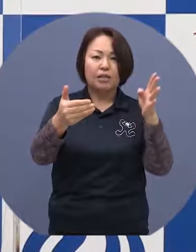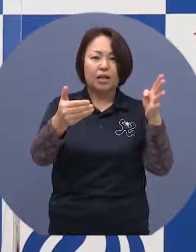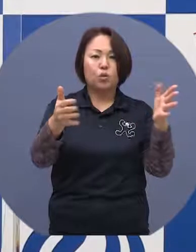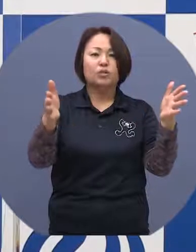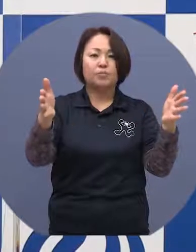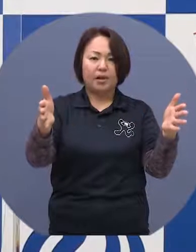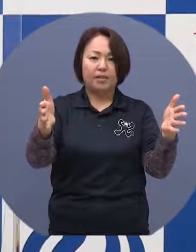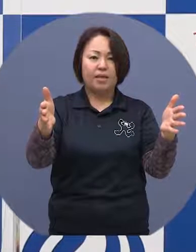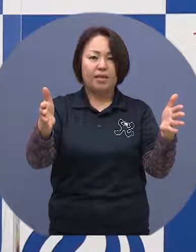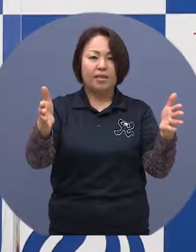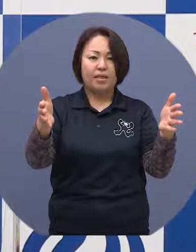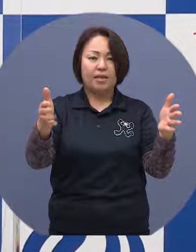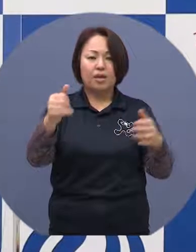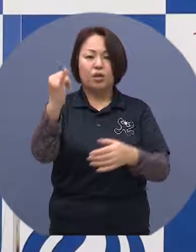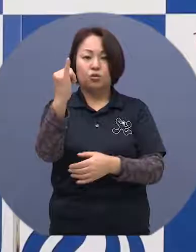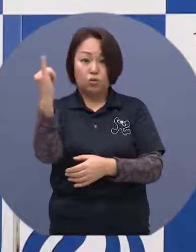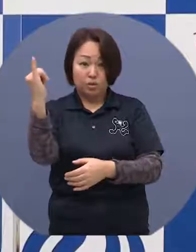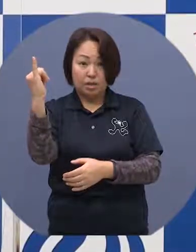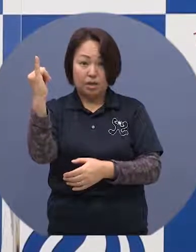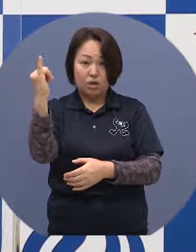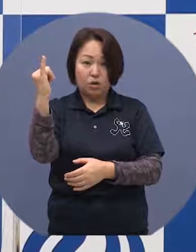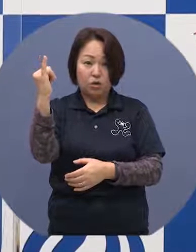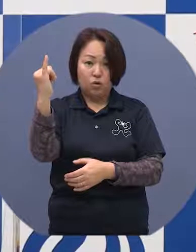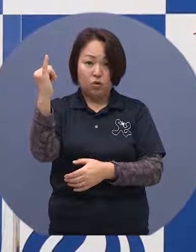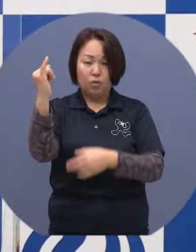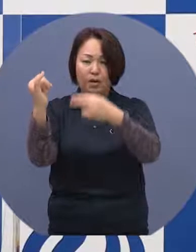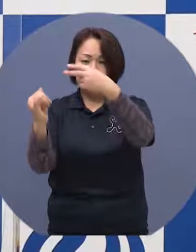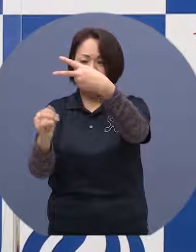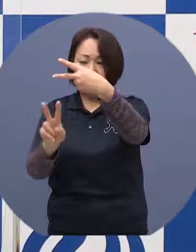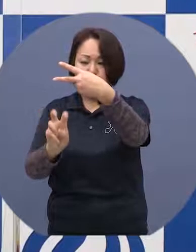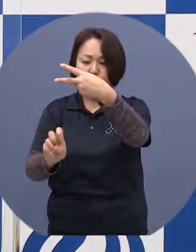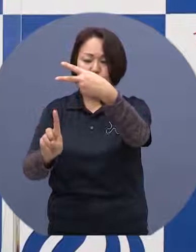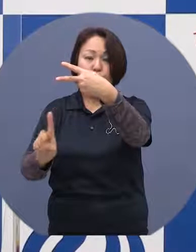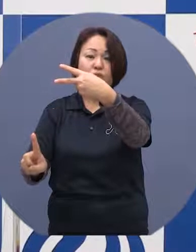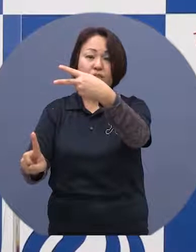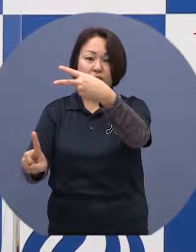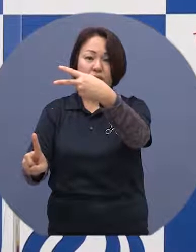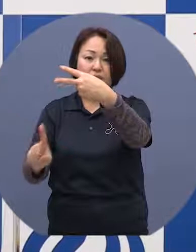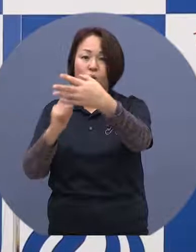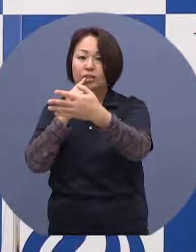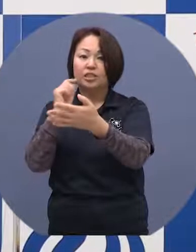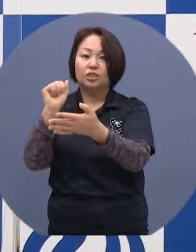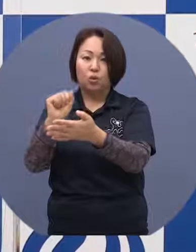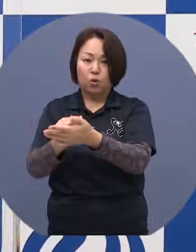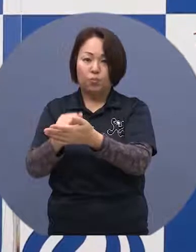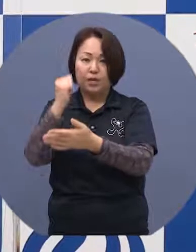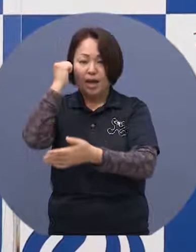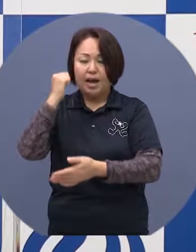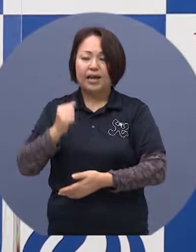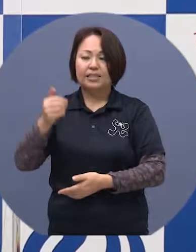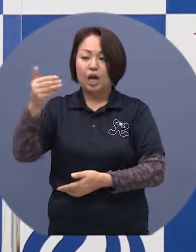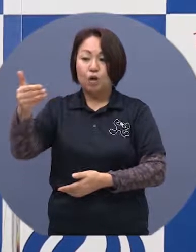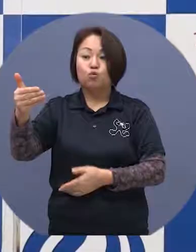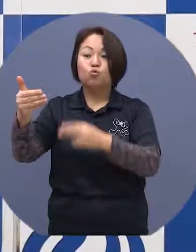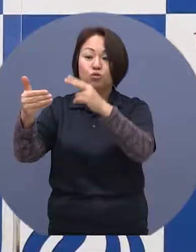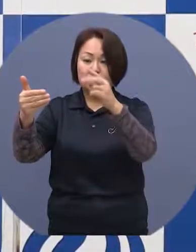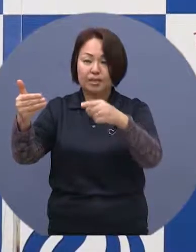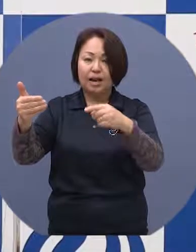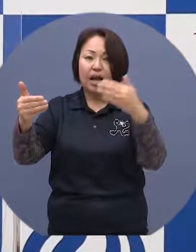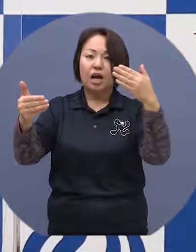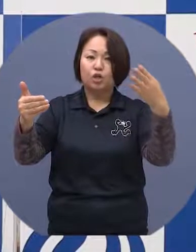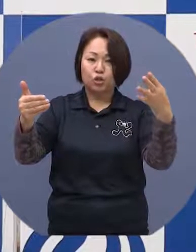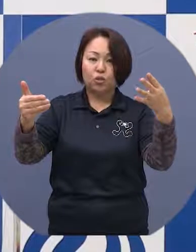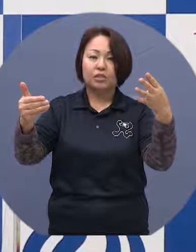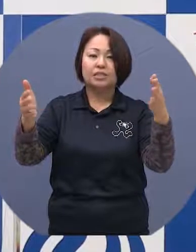21日の日曜日午前9時から午後4時までの時間を設定しておりますよく処理